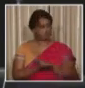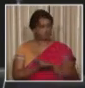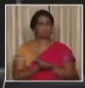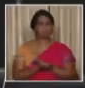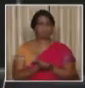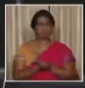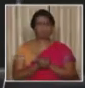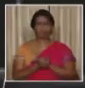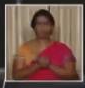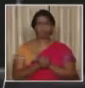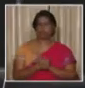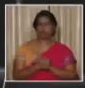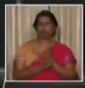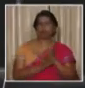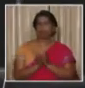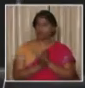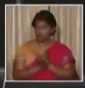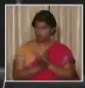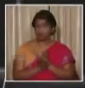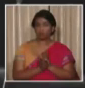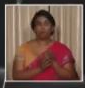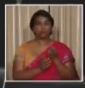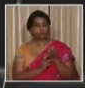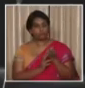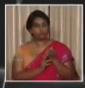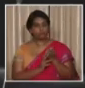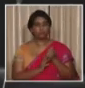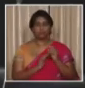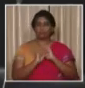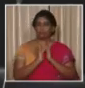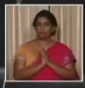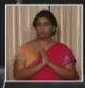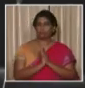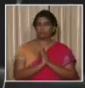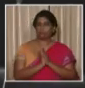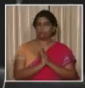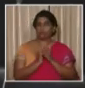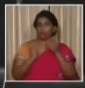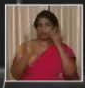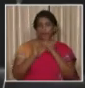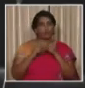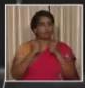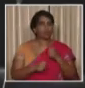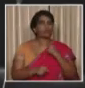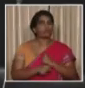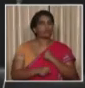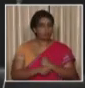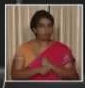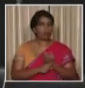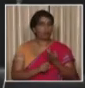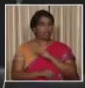ඒ දුම්රිය වත්කම් වඩා හිතකර ආකාරයෙන් රජයට